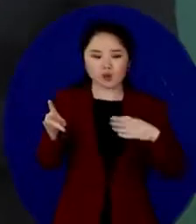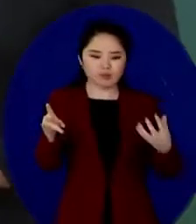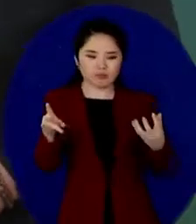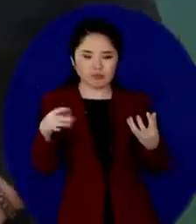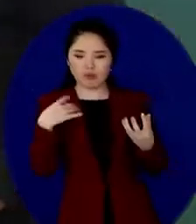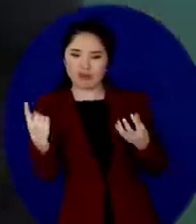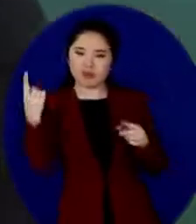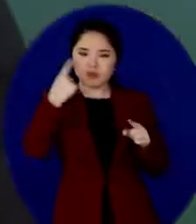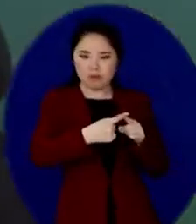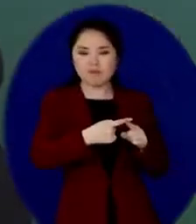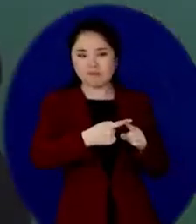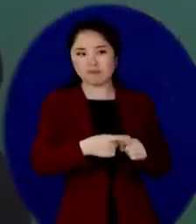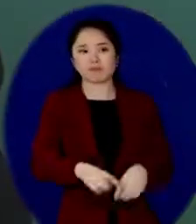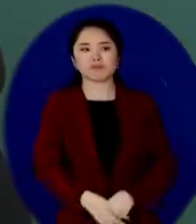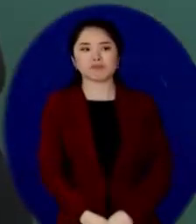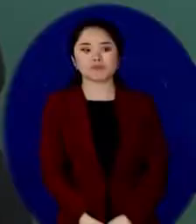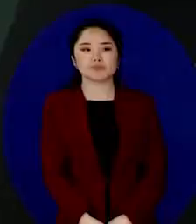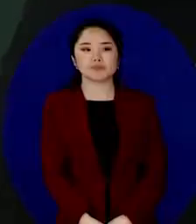нэ.